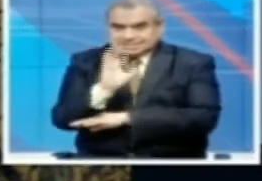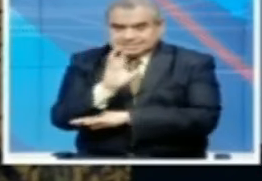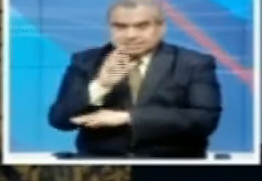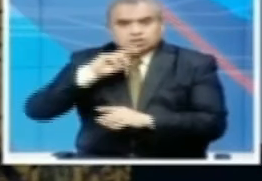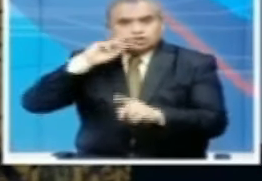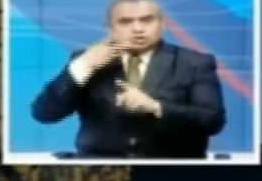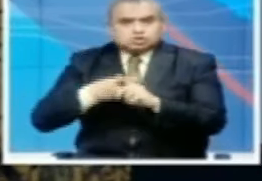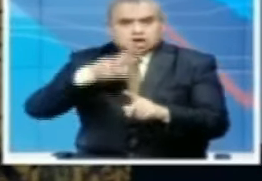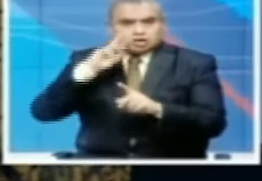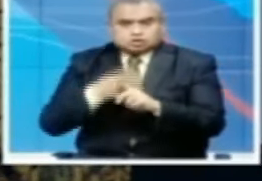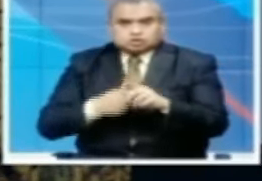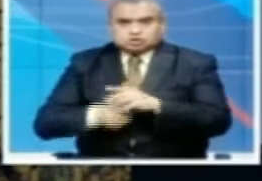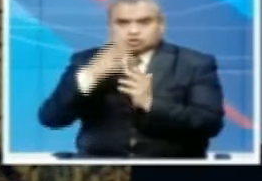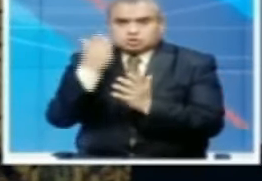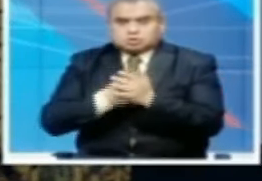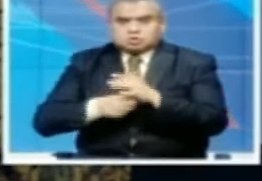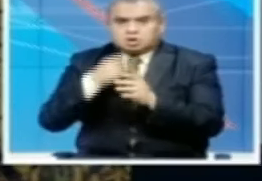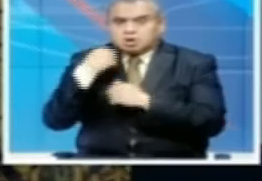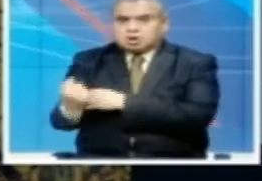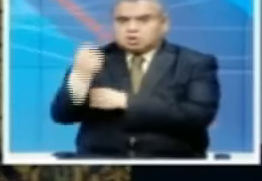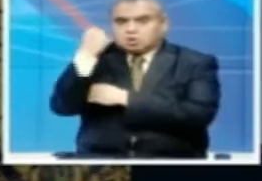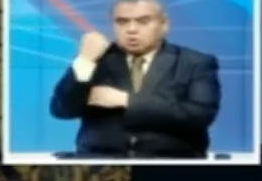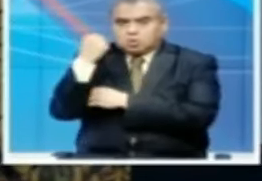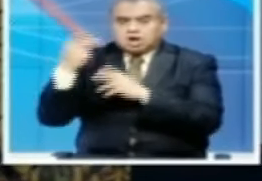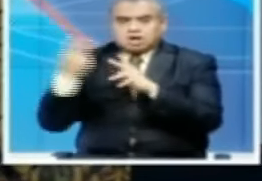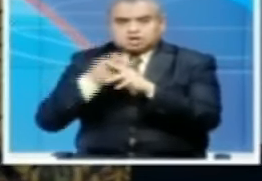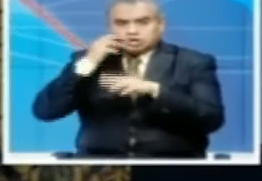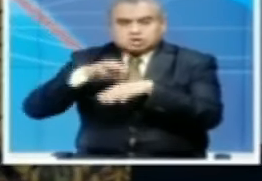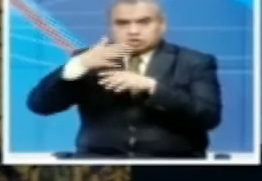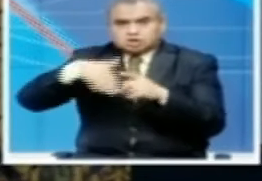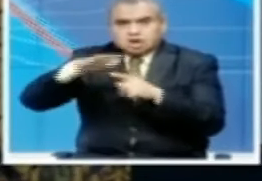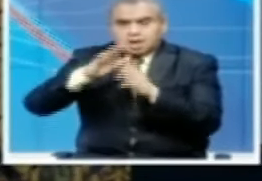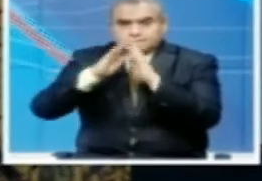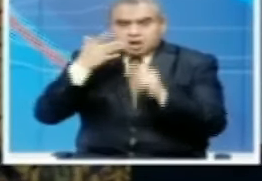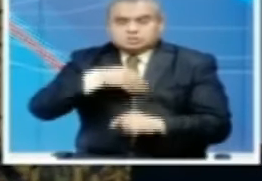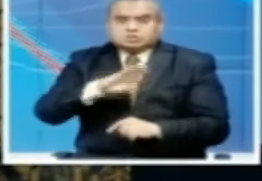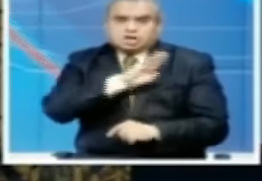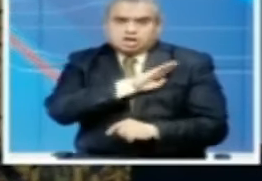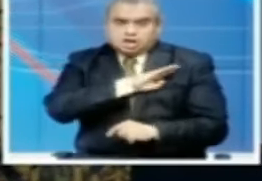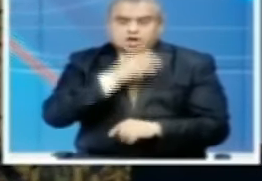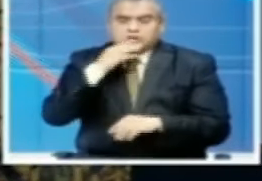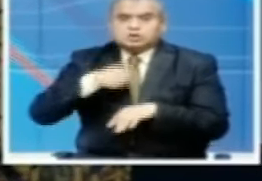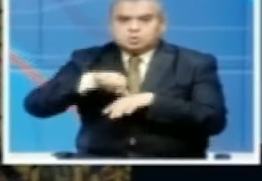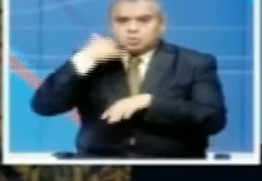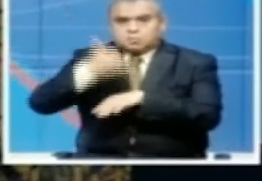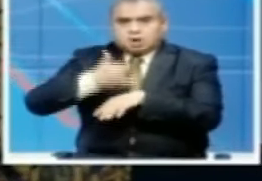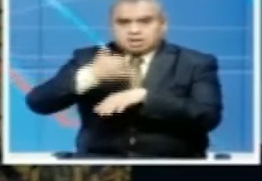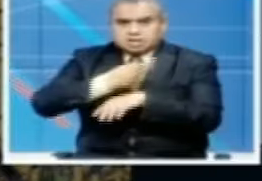شاهدة على قوة مصر وشعبها وقواتها المسلحة ومؤسسات دولتها.